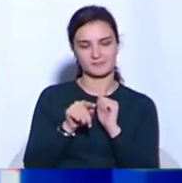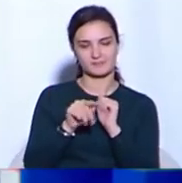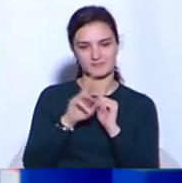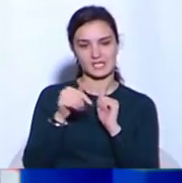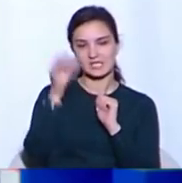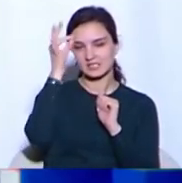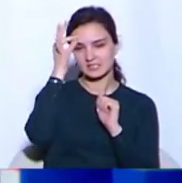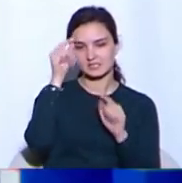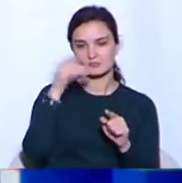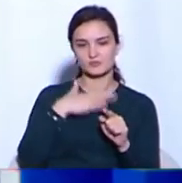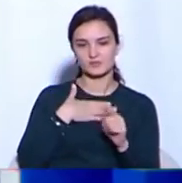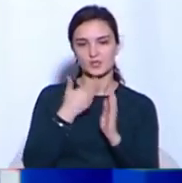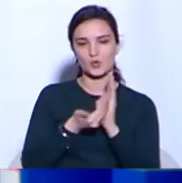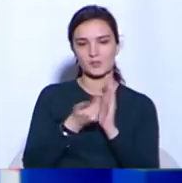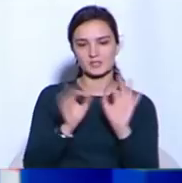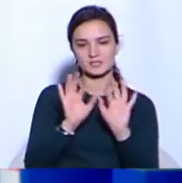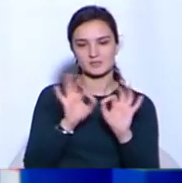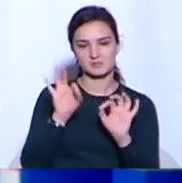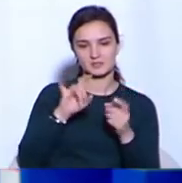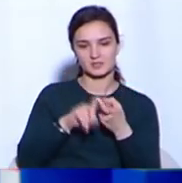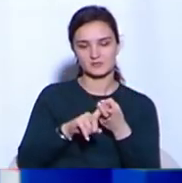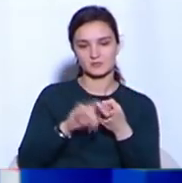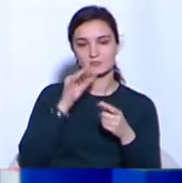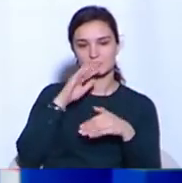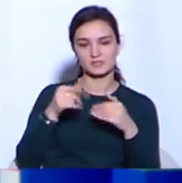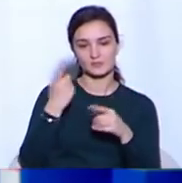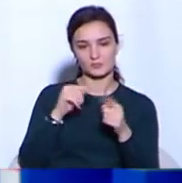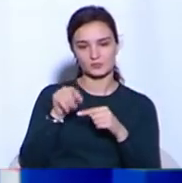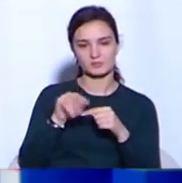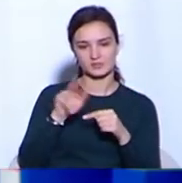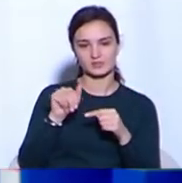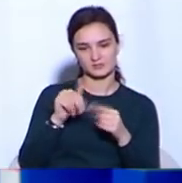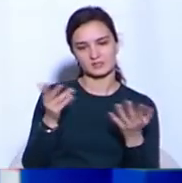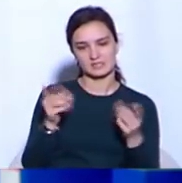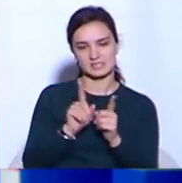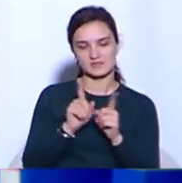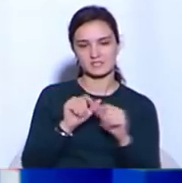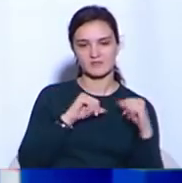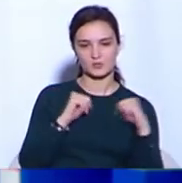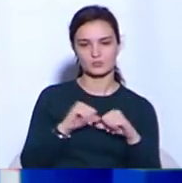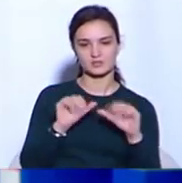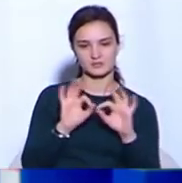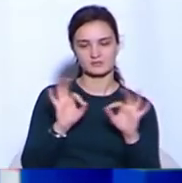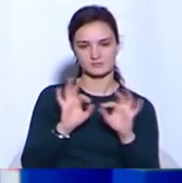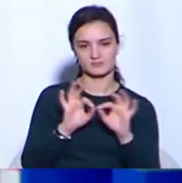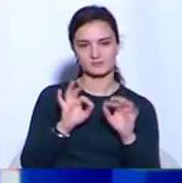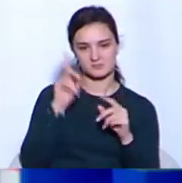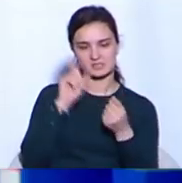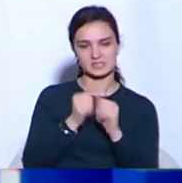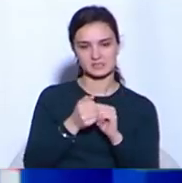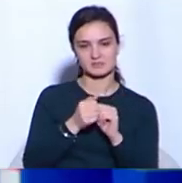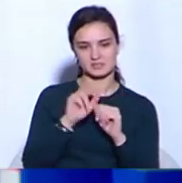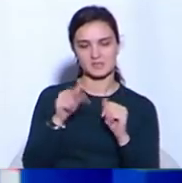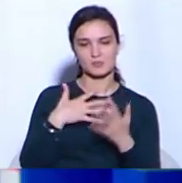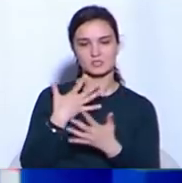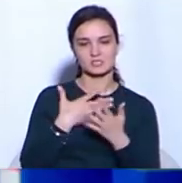და გაგახსენებთ ჩვენს რეკომენდაციებს ამასთან დაკავშირებით. შემდეგ დაუბრუნდებით და ცხადია ისევ სიყვარულს დაუბრუნდებით მეხსიერებასთან